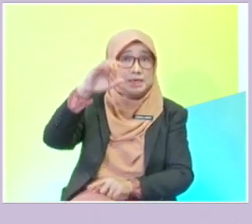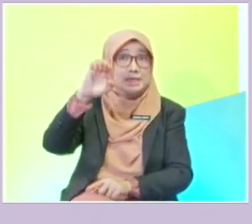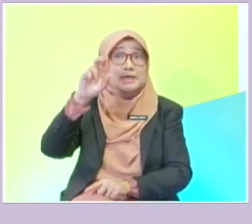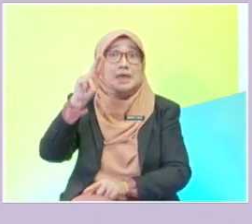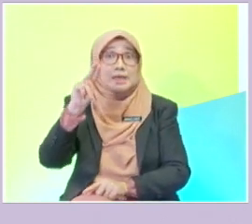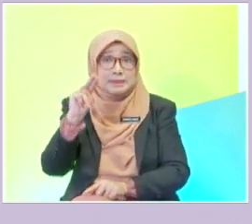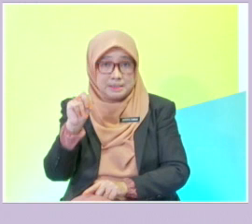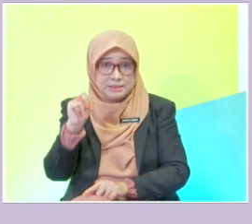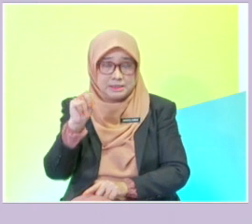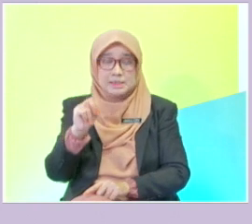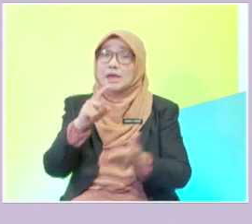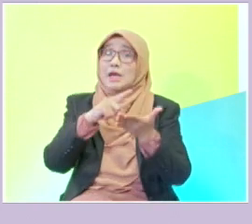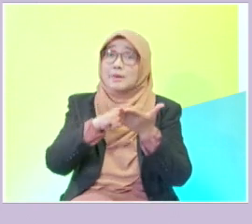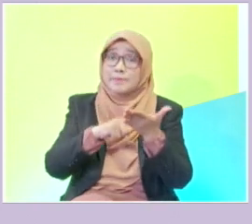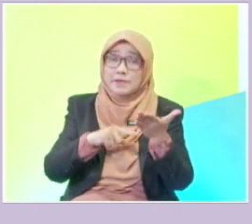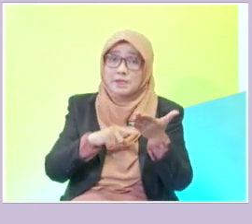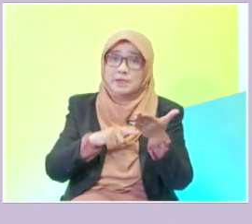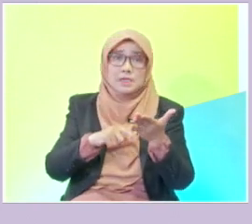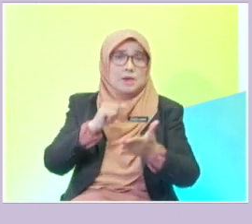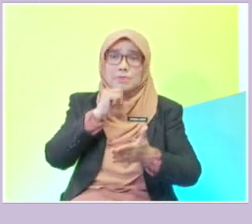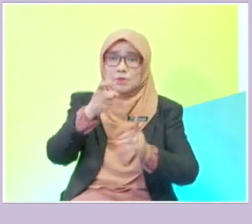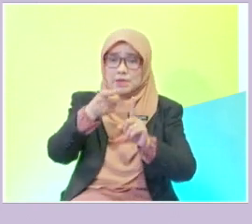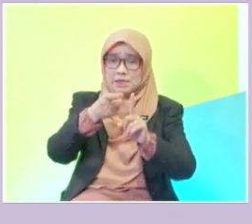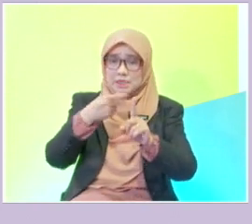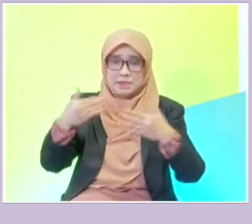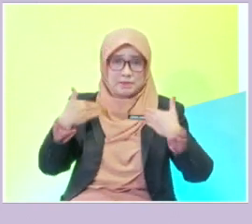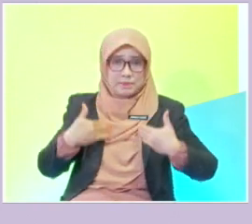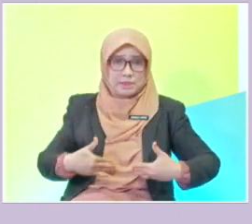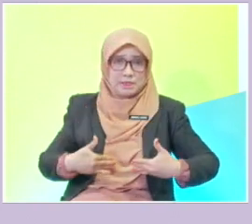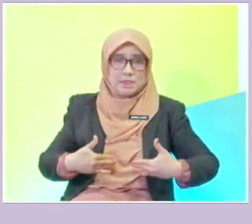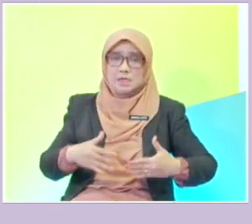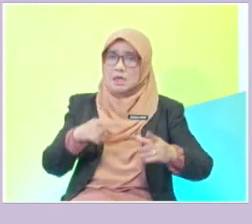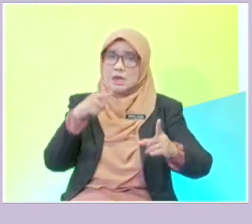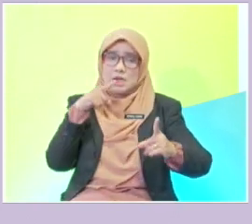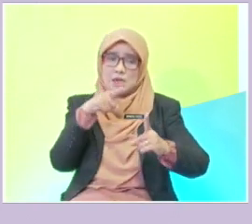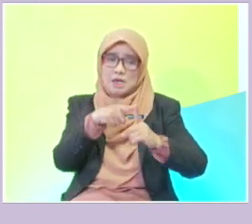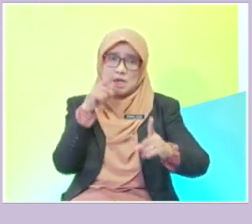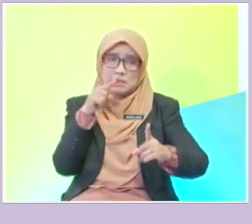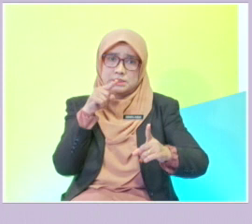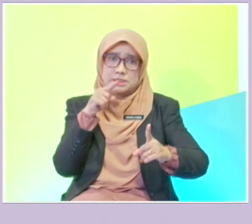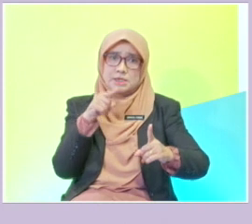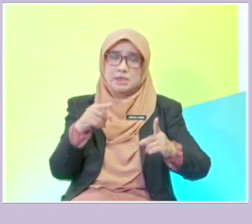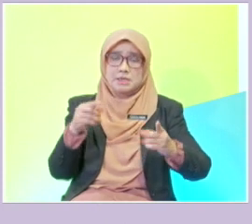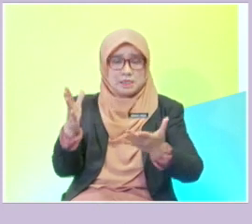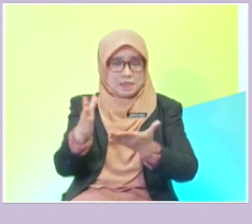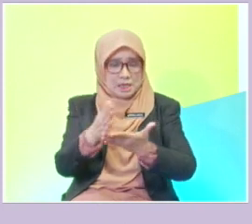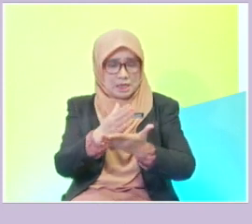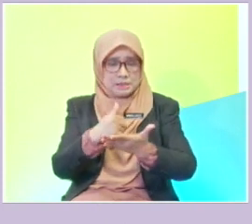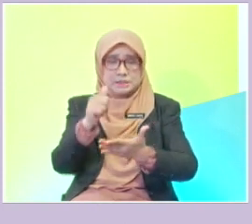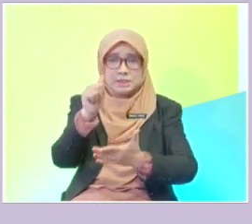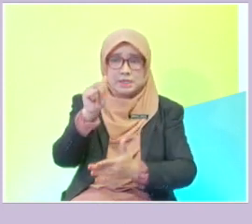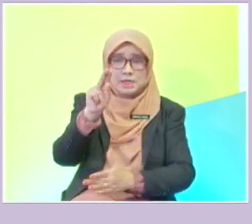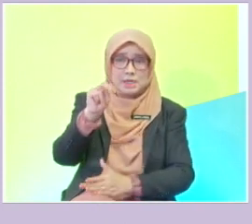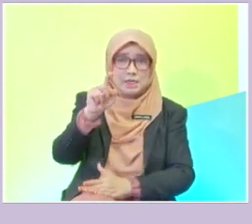bahan yang bukan daripada badan sendiri yang merangsang penghasilan antibodi. Jadi antigen ni adalah terdapat